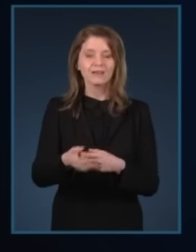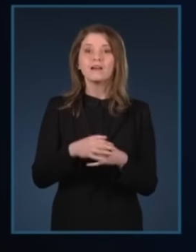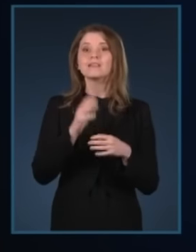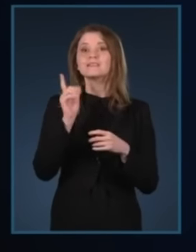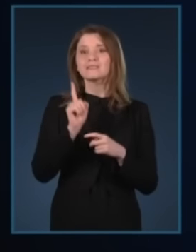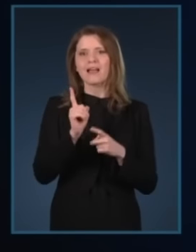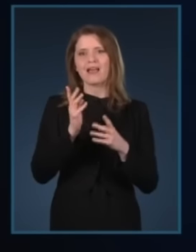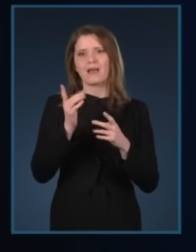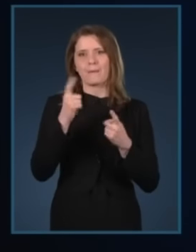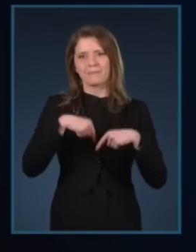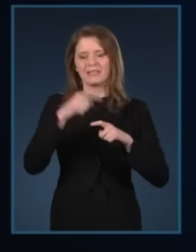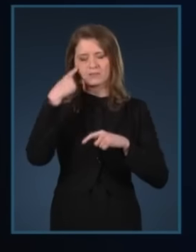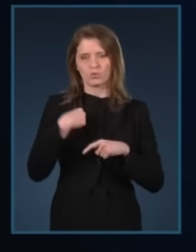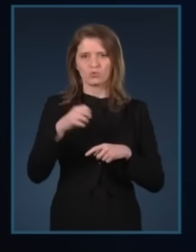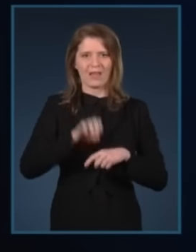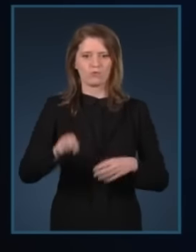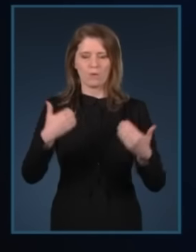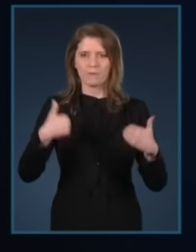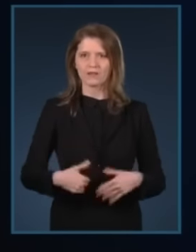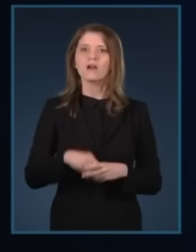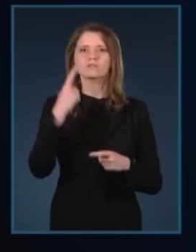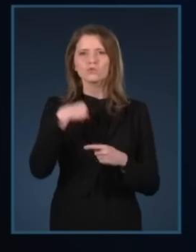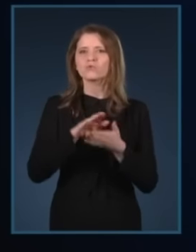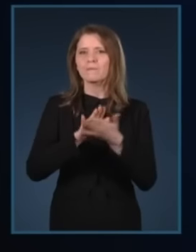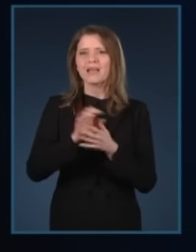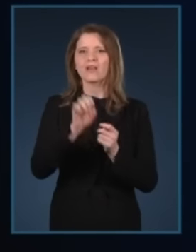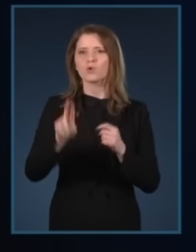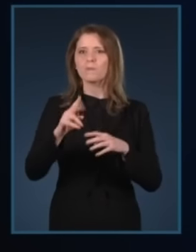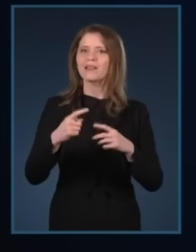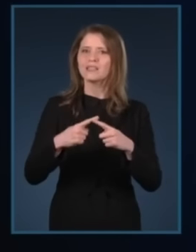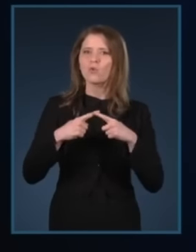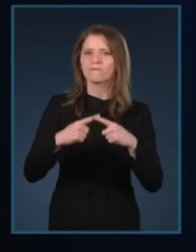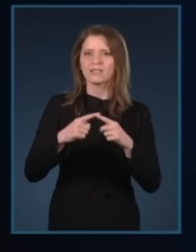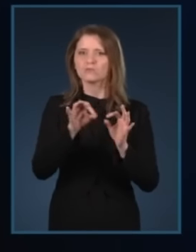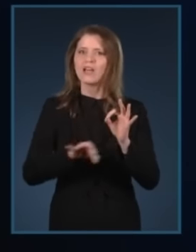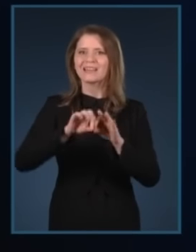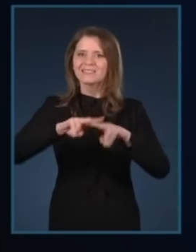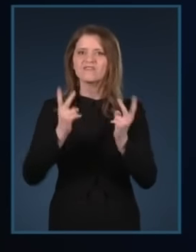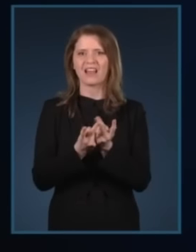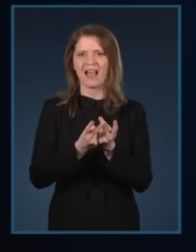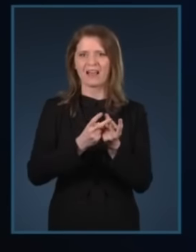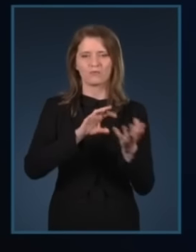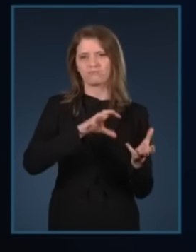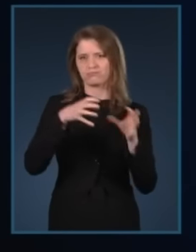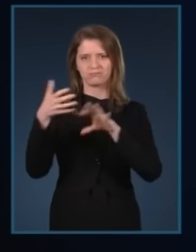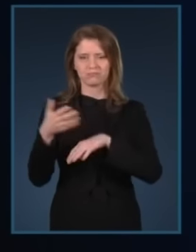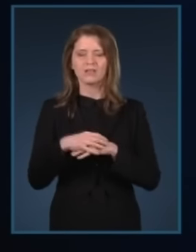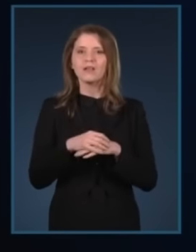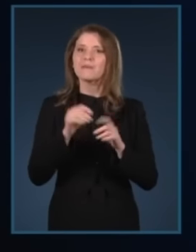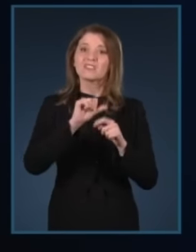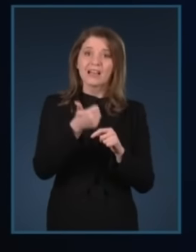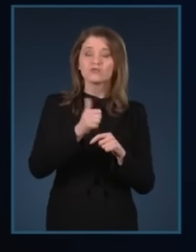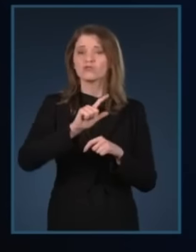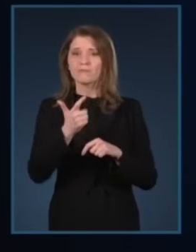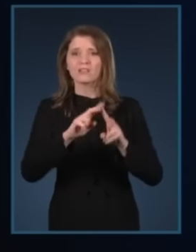mi tudjuk európaiak, hogy milyen az, amikor egy európai konfliktus az egész világot romba dönti. Mert az első és a második